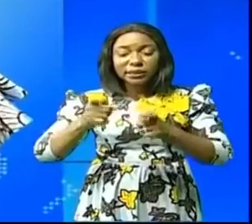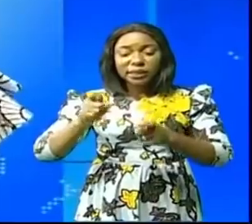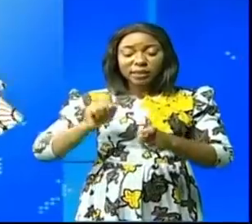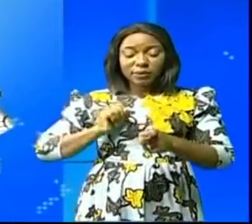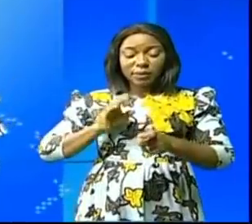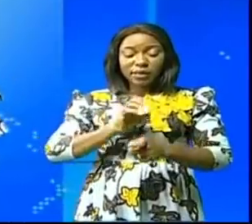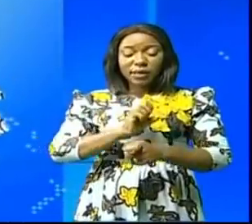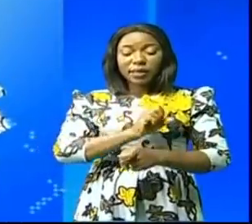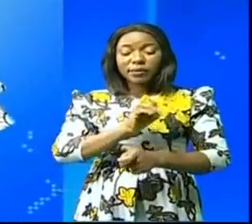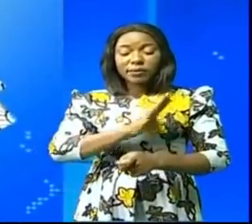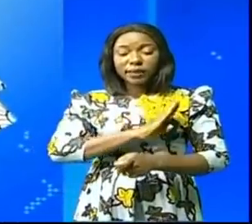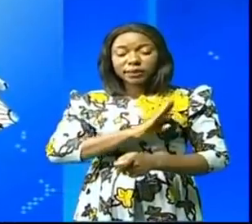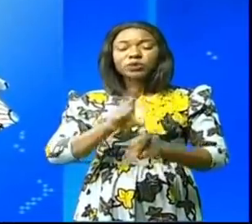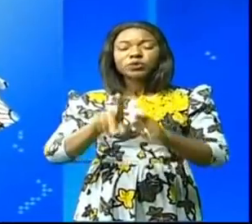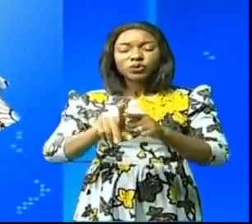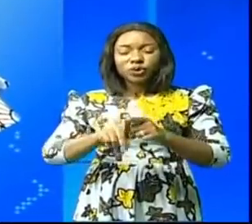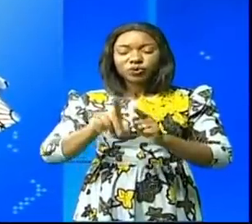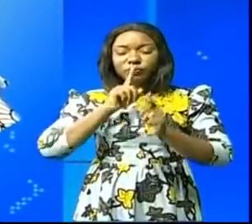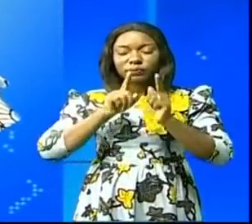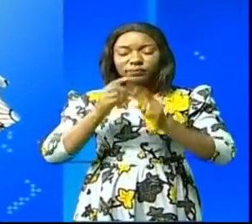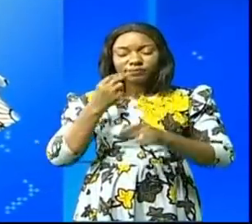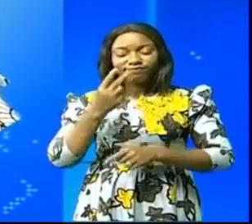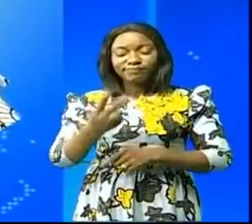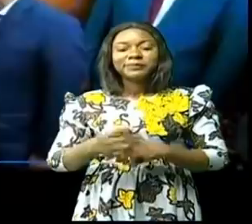Lukwebo, Denis Kungi et Gelor Kimpianga.